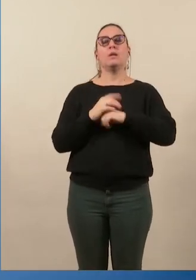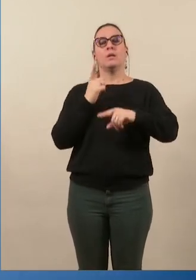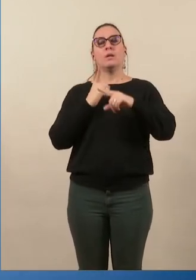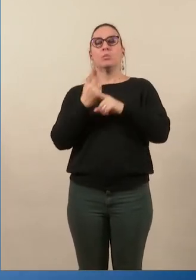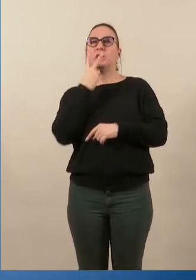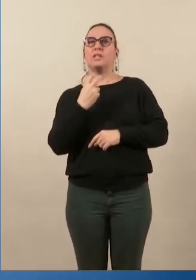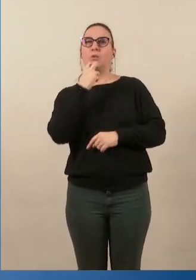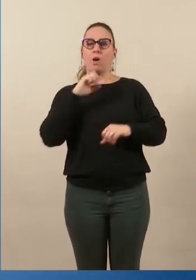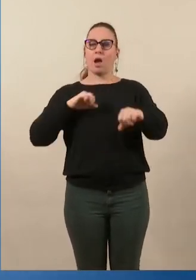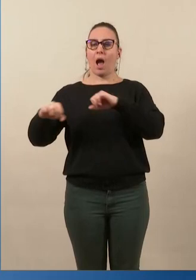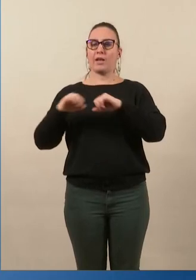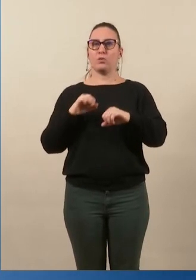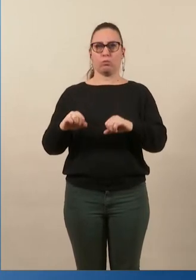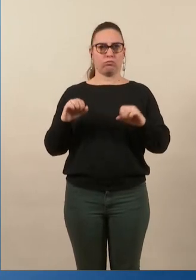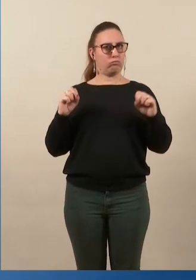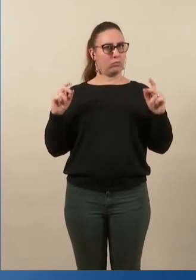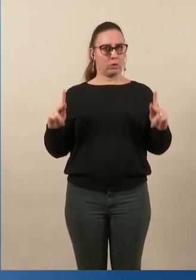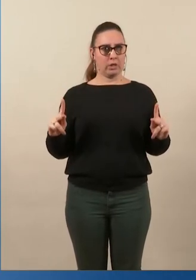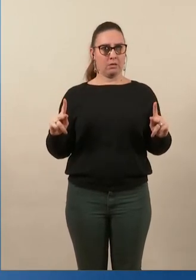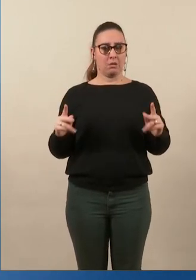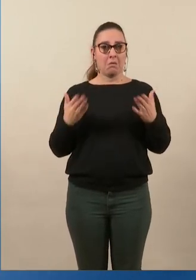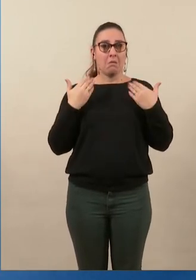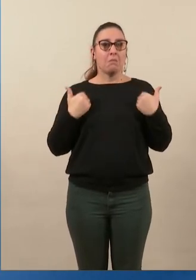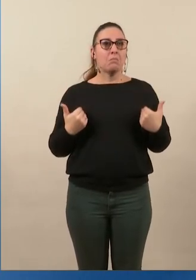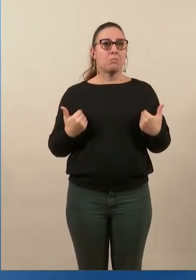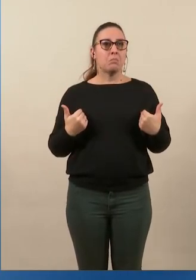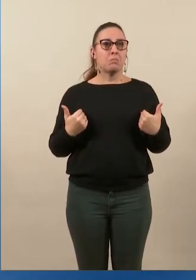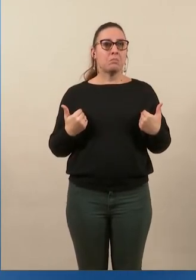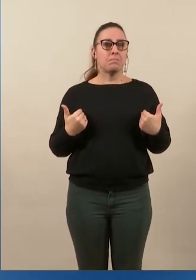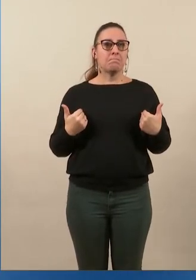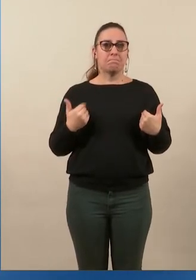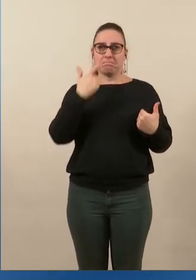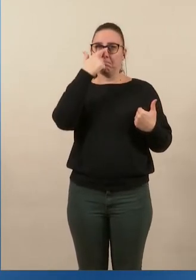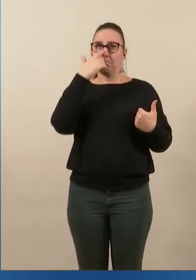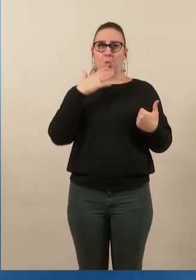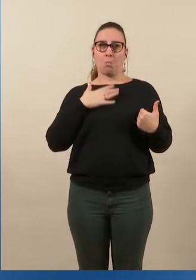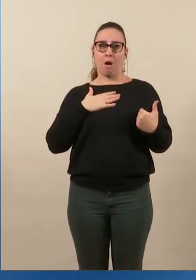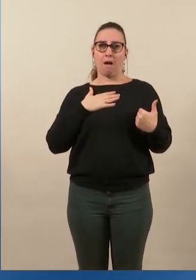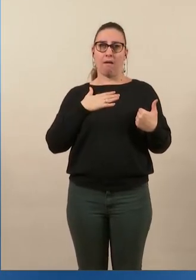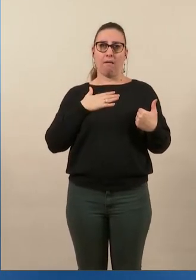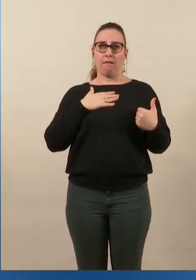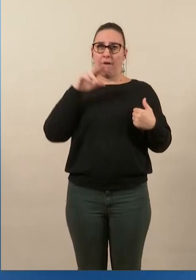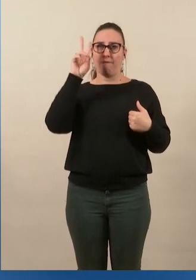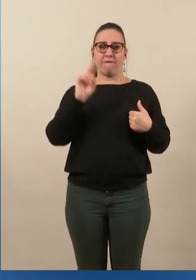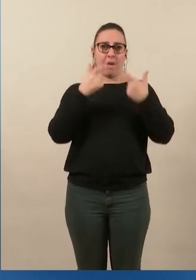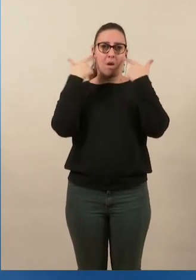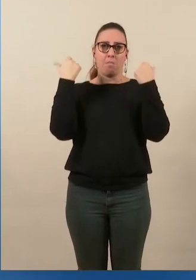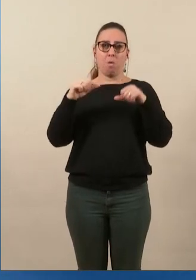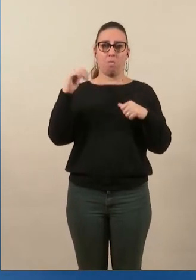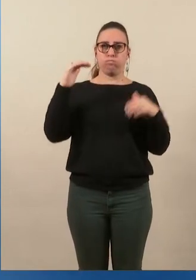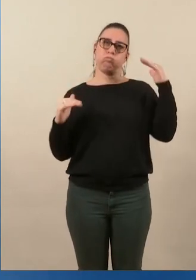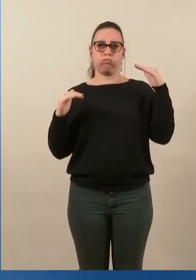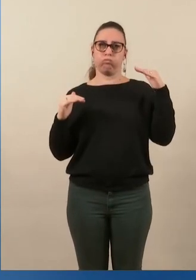que citoyen ceci étant moi je trouve qu'il y a tout de même un déséquilibre un déséquilibre flagrant